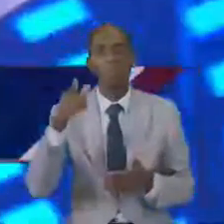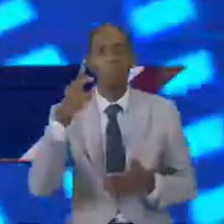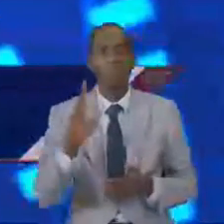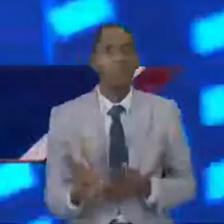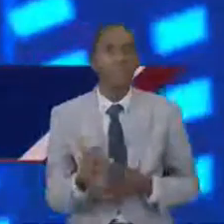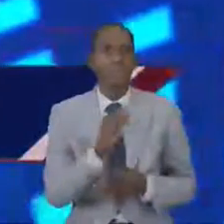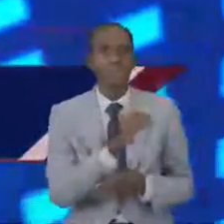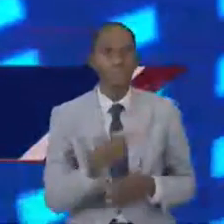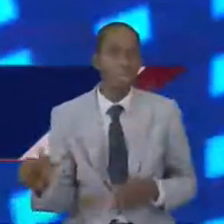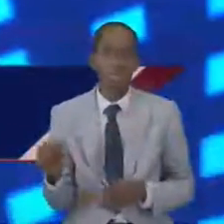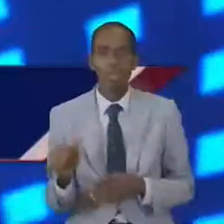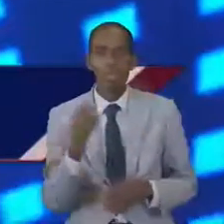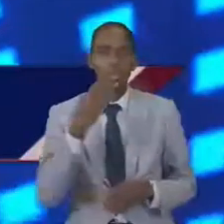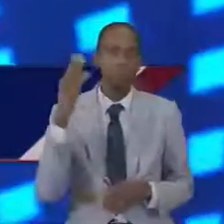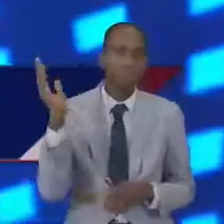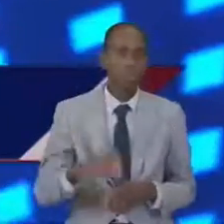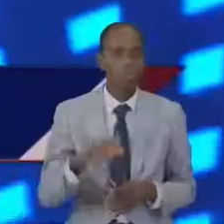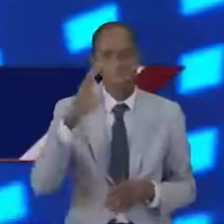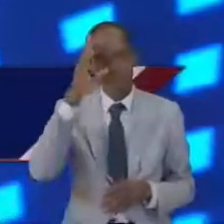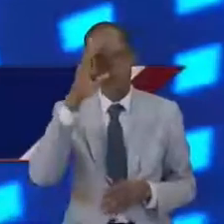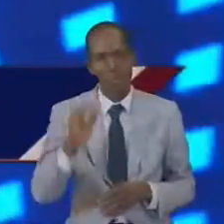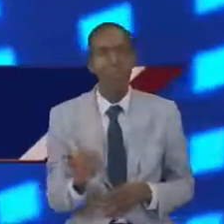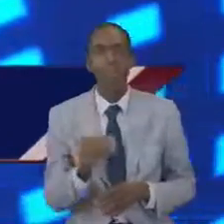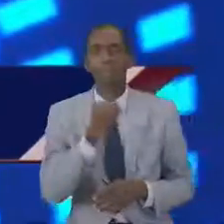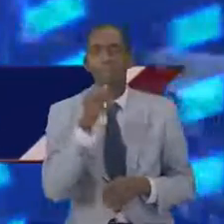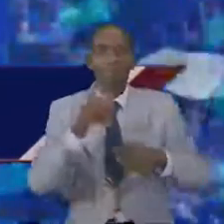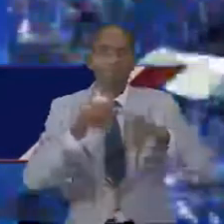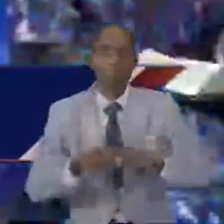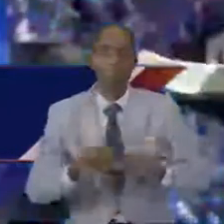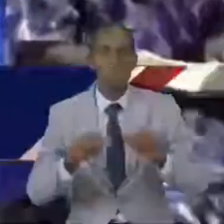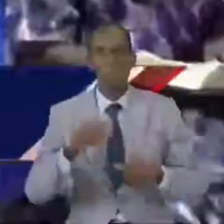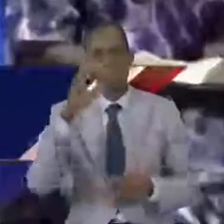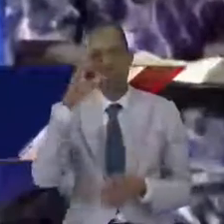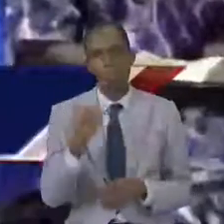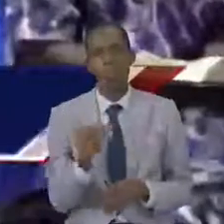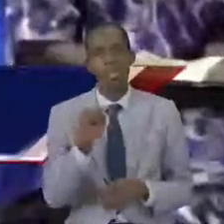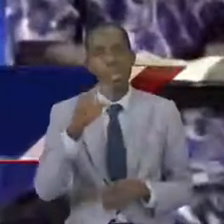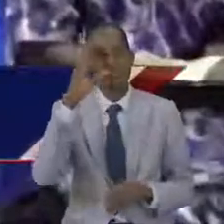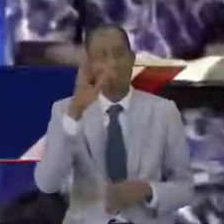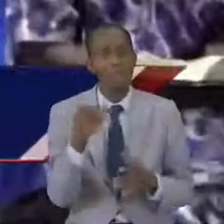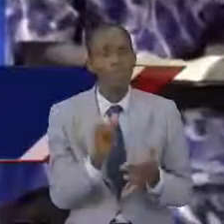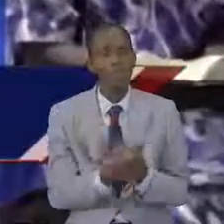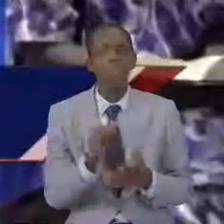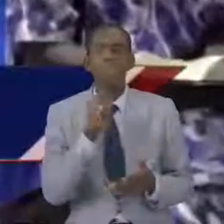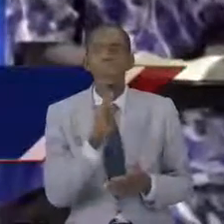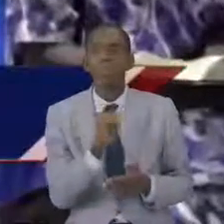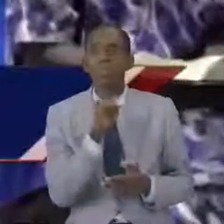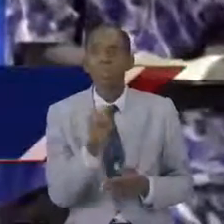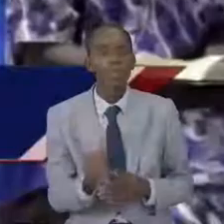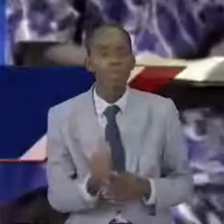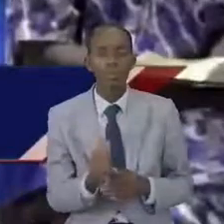verset 28 l'homme pervers excite de querelle l'homme qui n'est pas